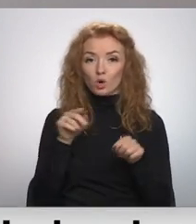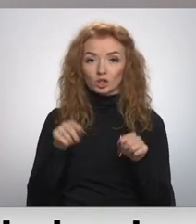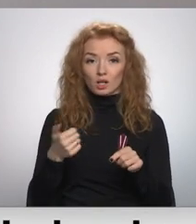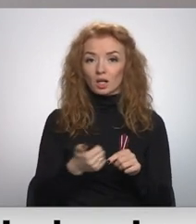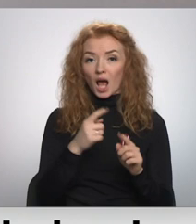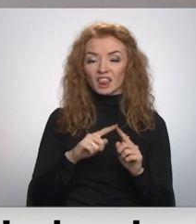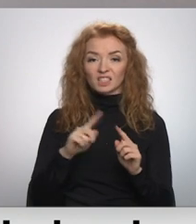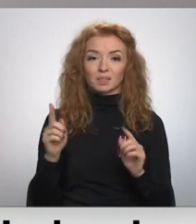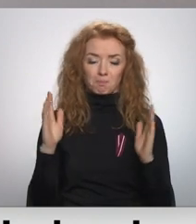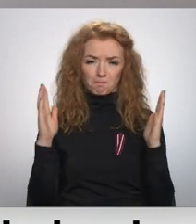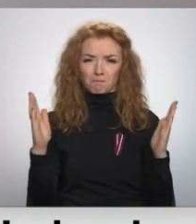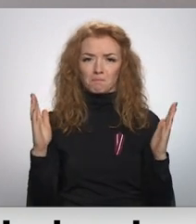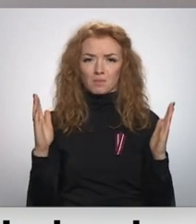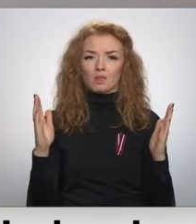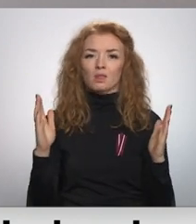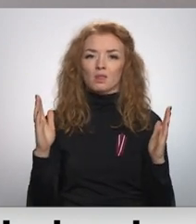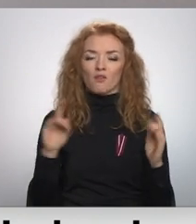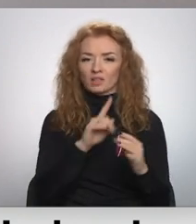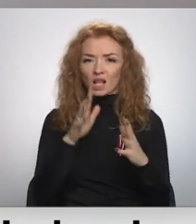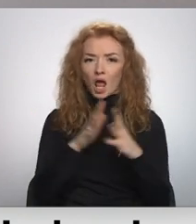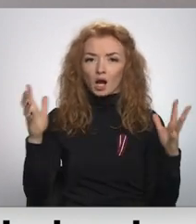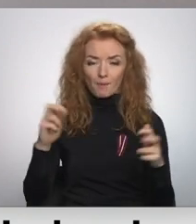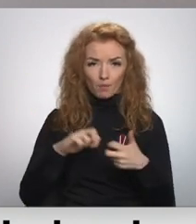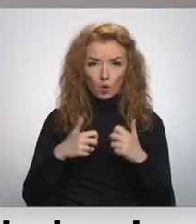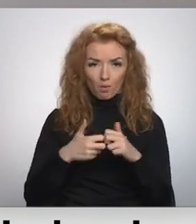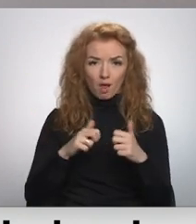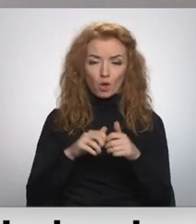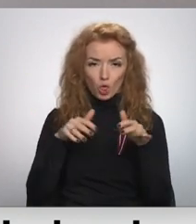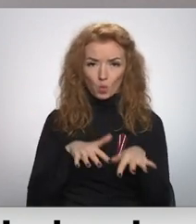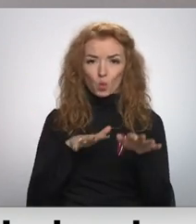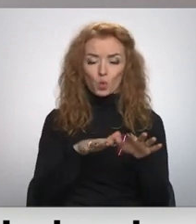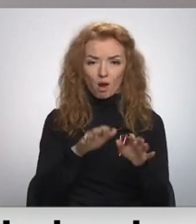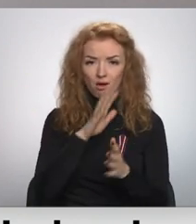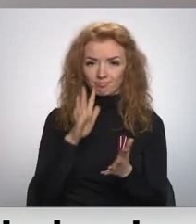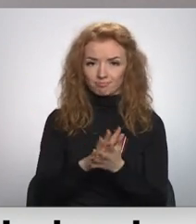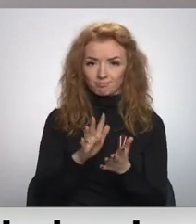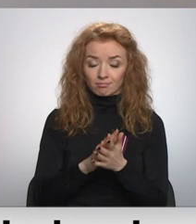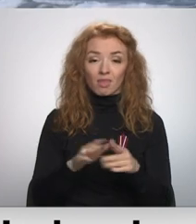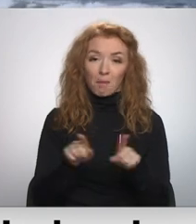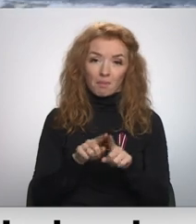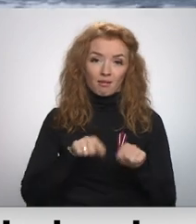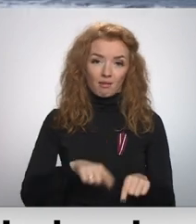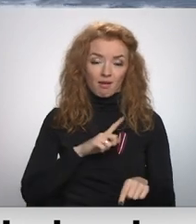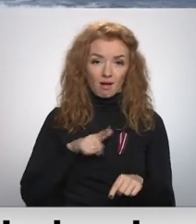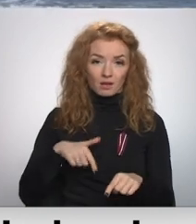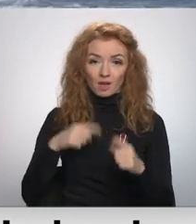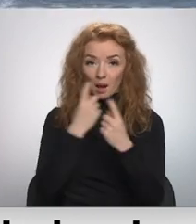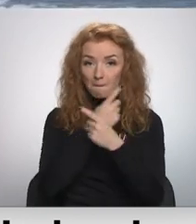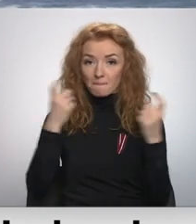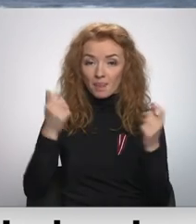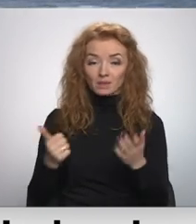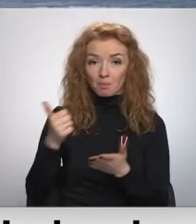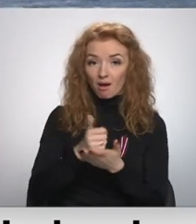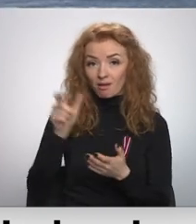top 3 okeāna ekosistēma izaicinājumiem šie jūras piesārņojuši atkritumi, tas ir fakts arī pie mums. Kampaņas pārstāvji cer,